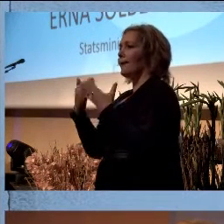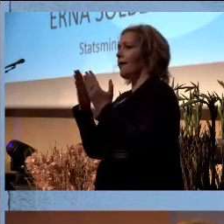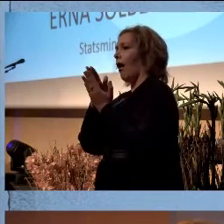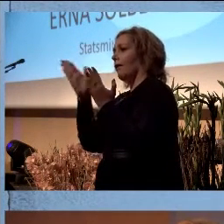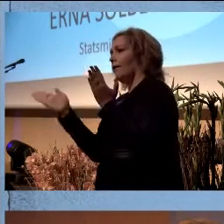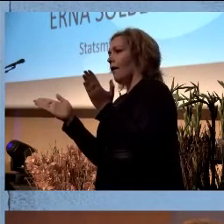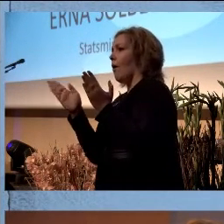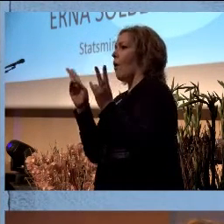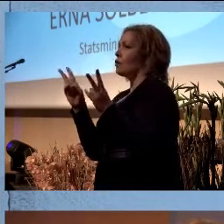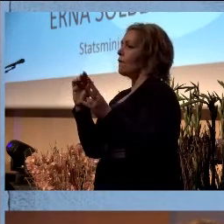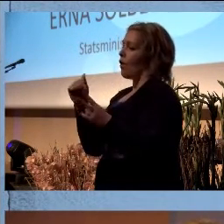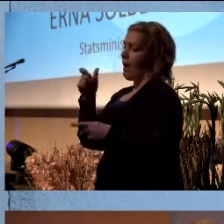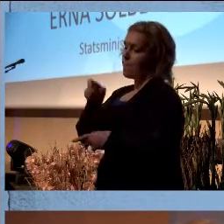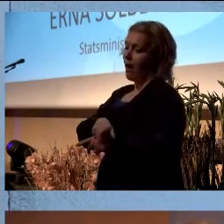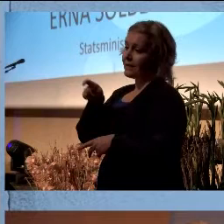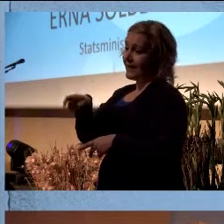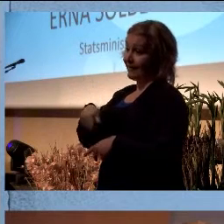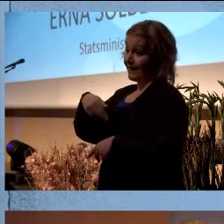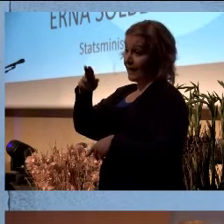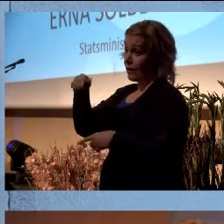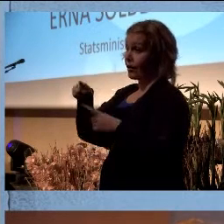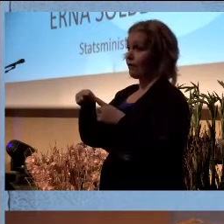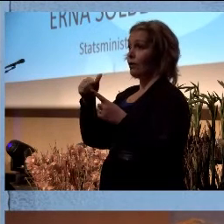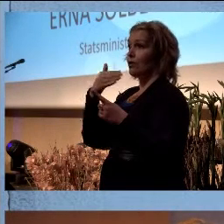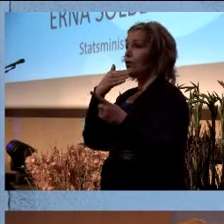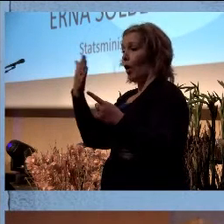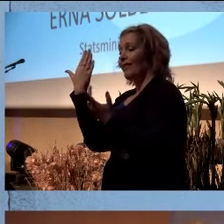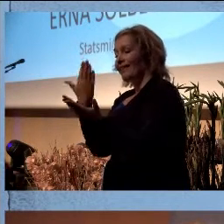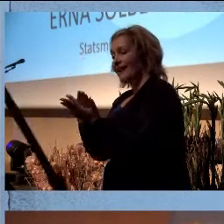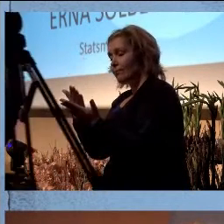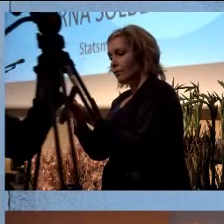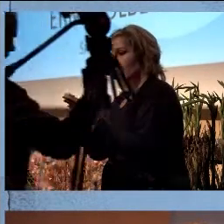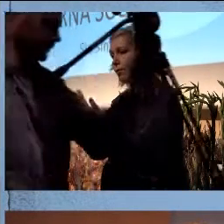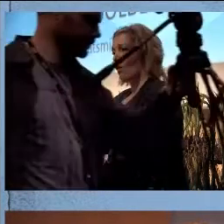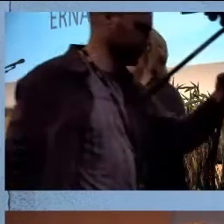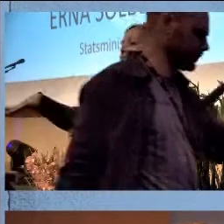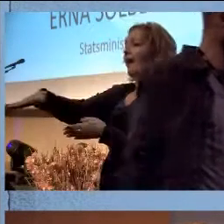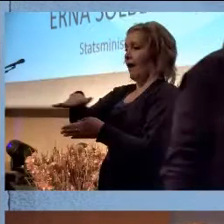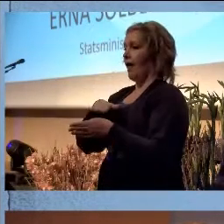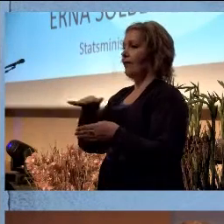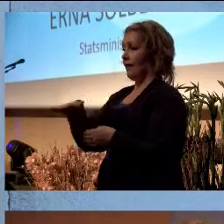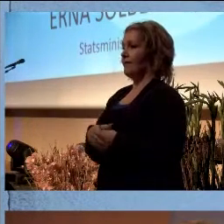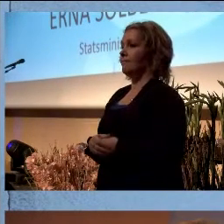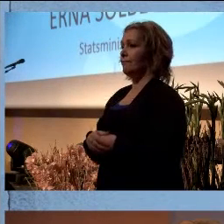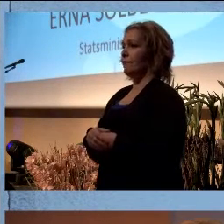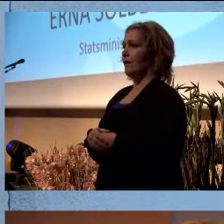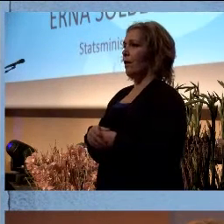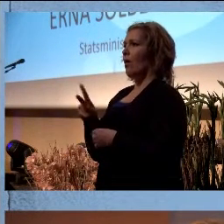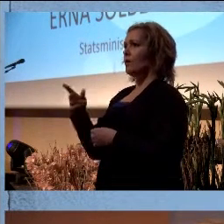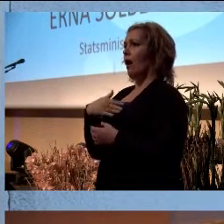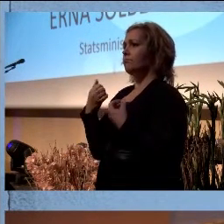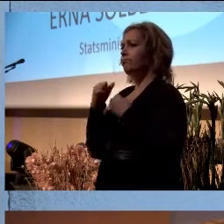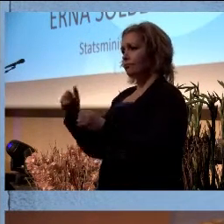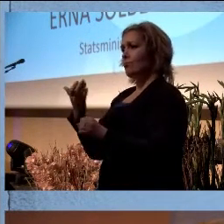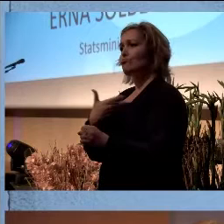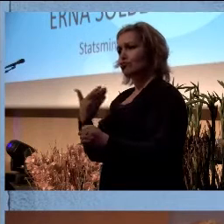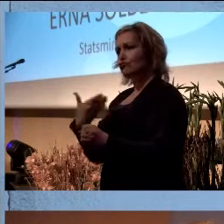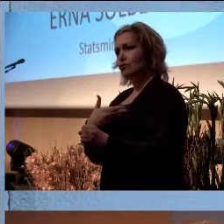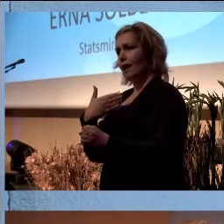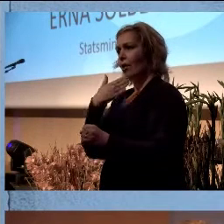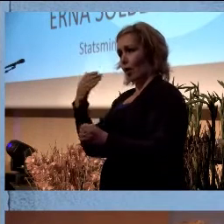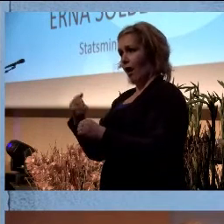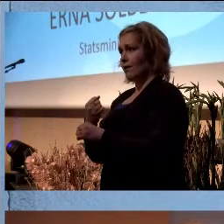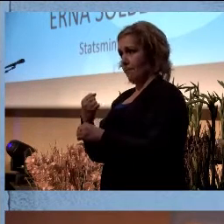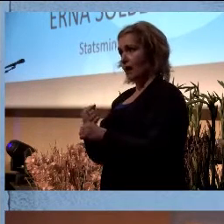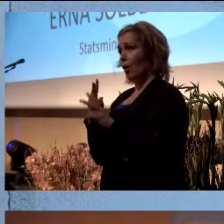for å sørge for at pasienter i Norge får et godt tilbud over hele landet. Og så er det satt i gang veldig mye godt